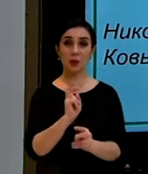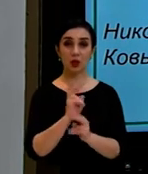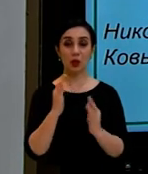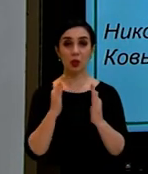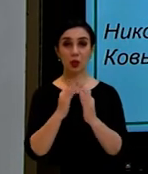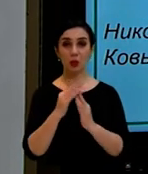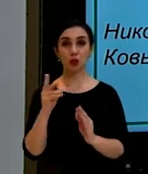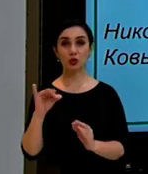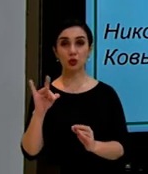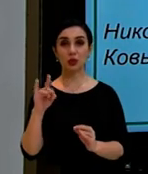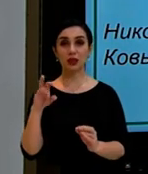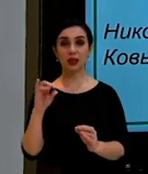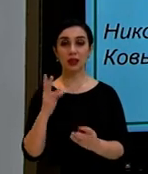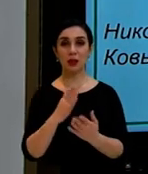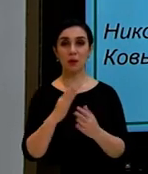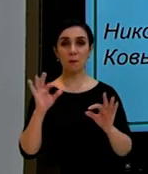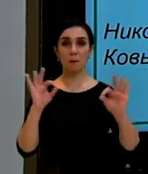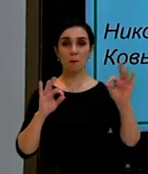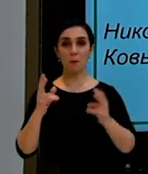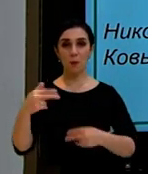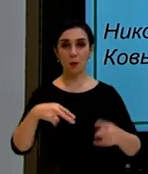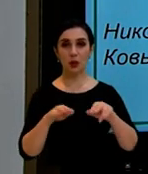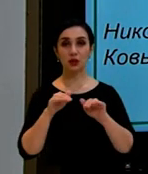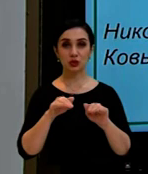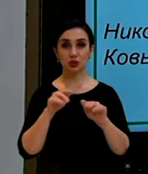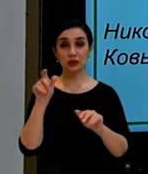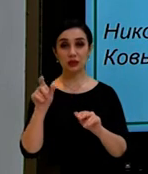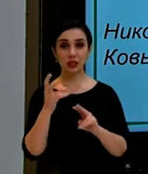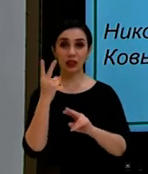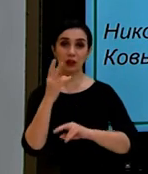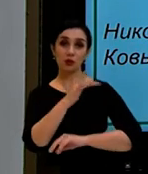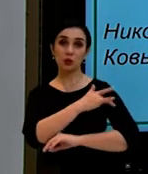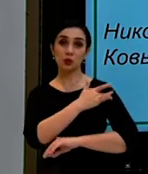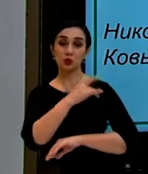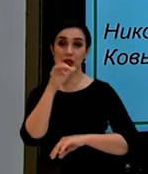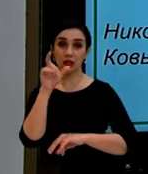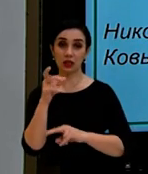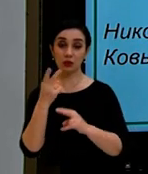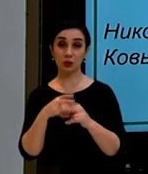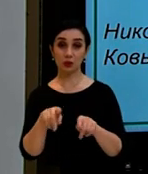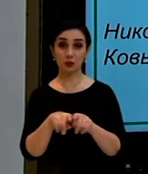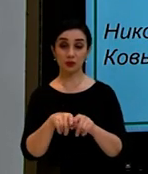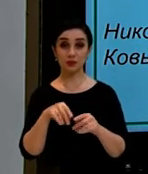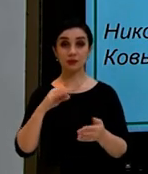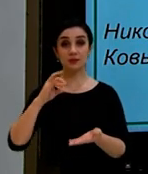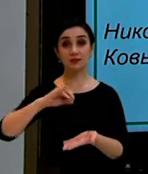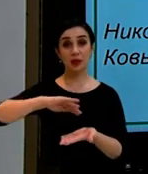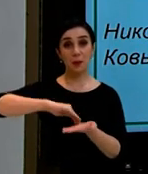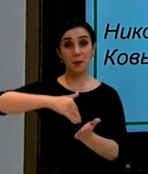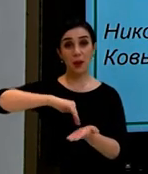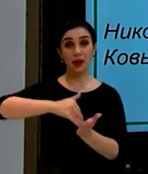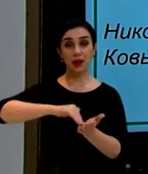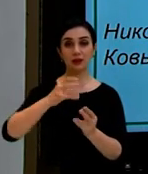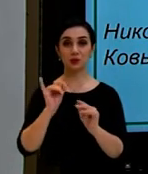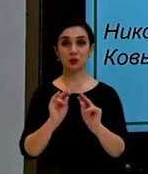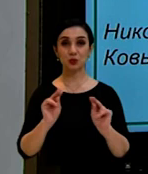господина журдена портной ученик портного двое слуг действующие лица балета вот мы поздно амели